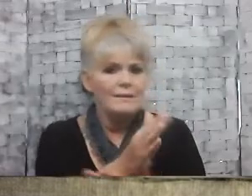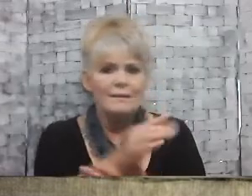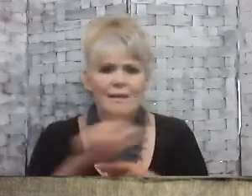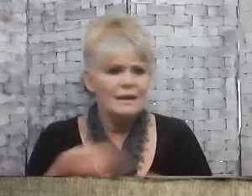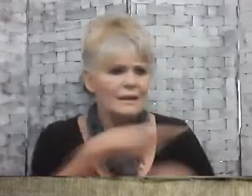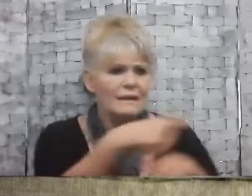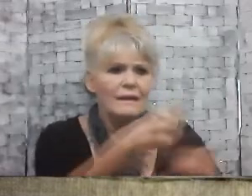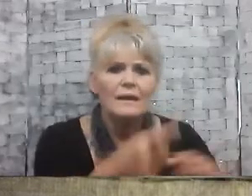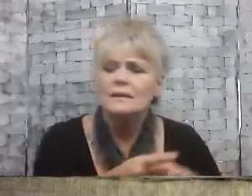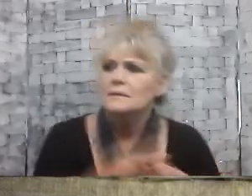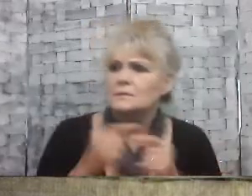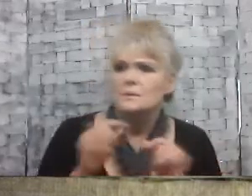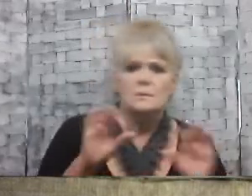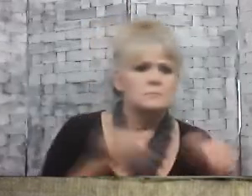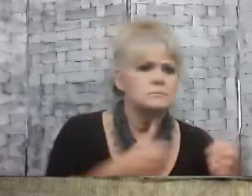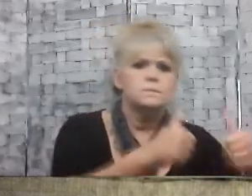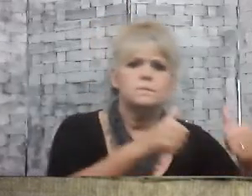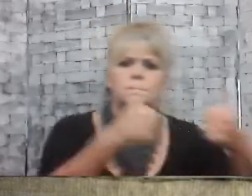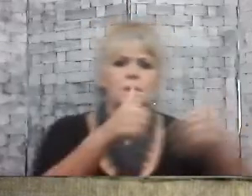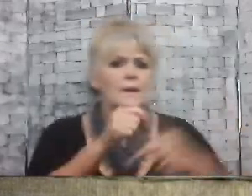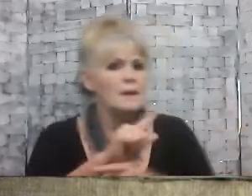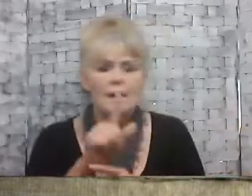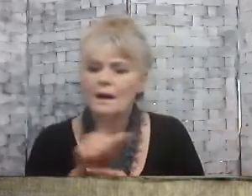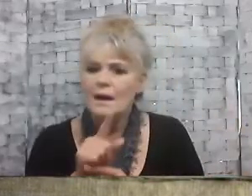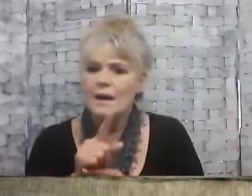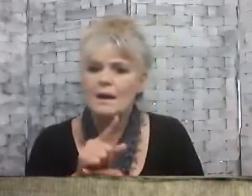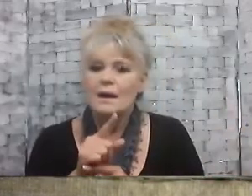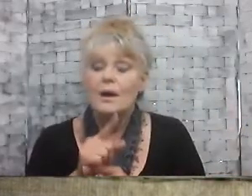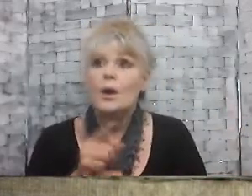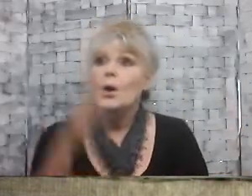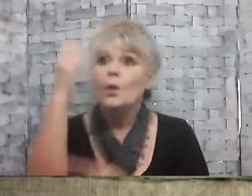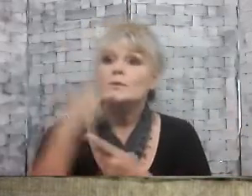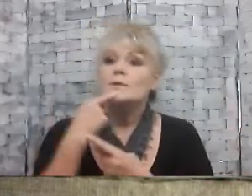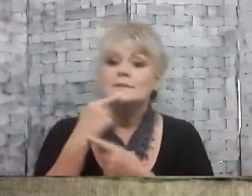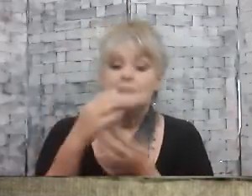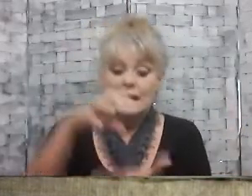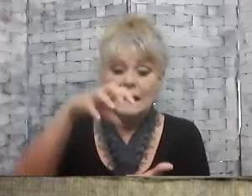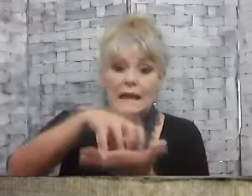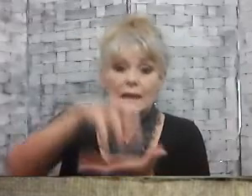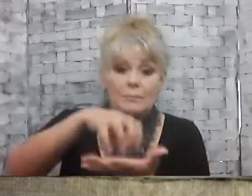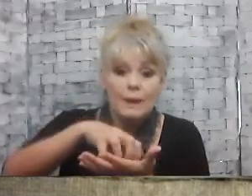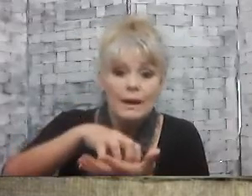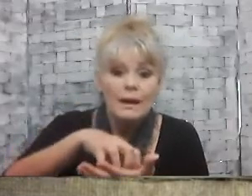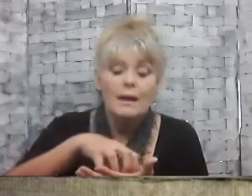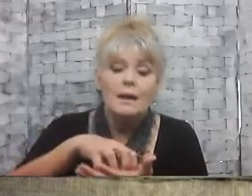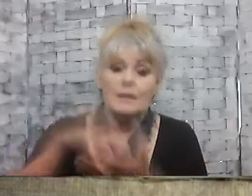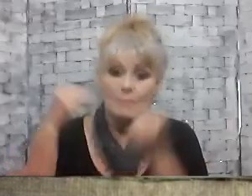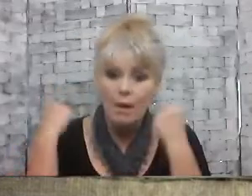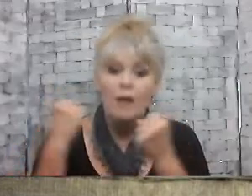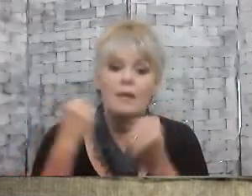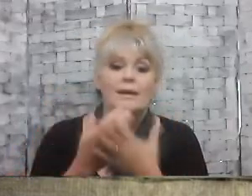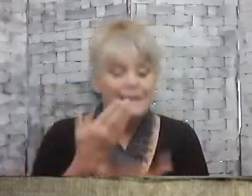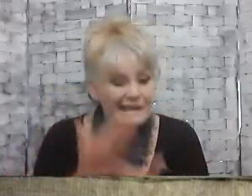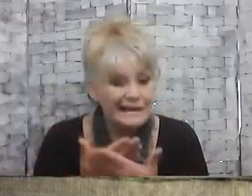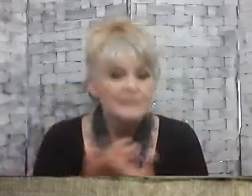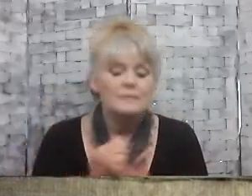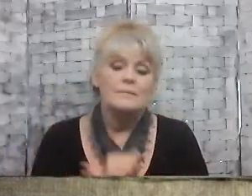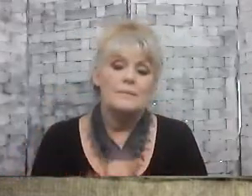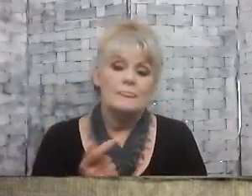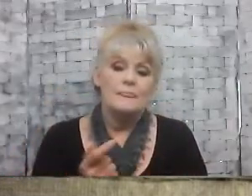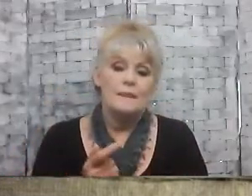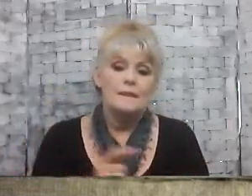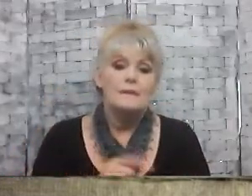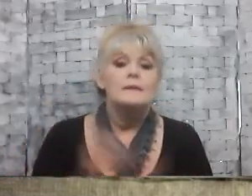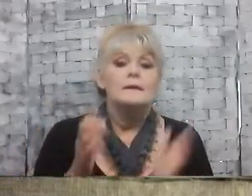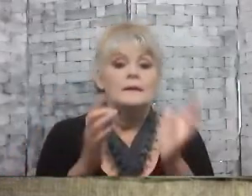uit hierdie klippe uit, dit uit die mag, om kinders vir homself te maak. Nee, julle gaan tot bekering moet kom. En dan het hy hulle gedoop. So met ander